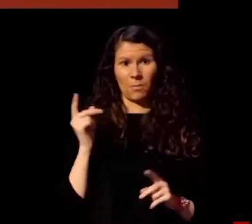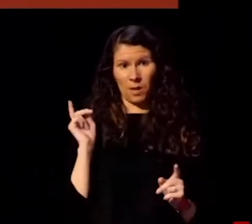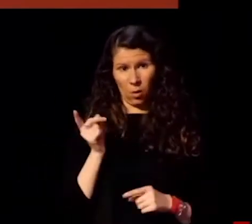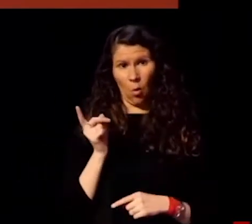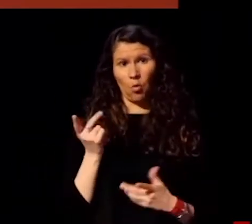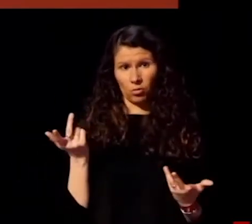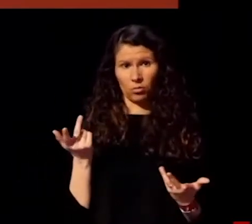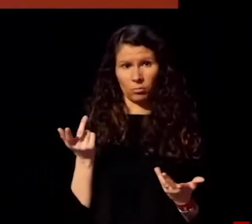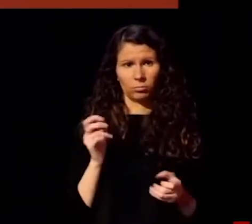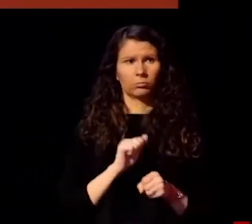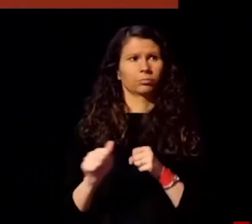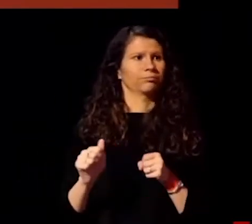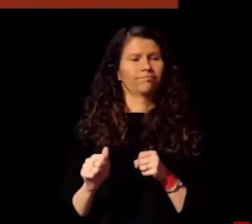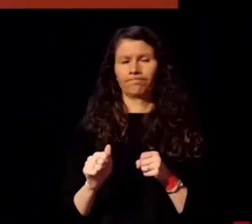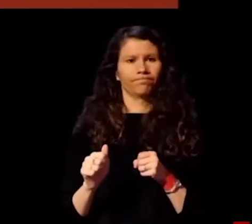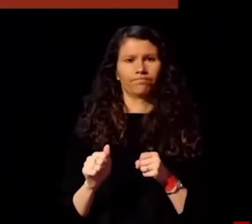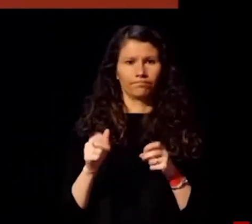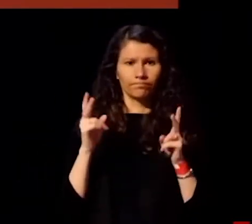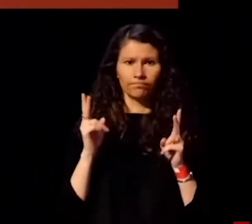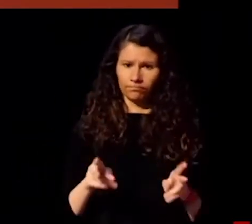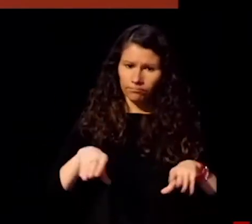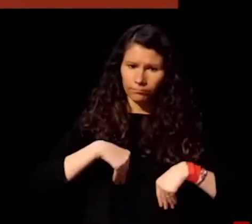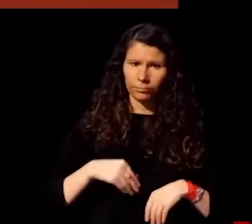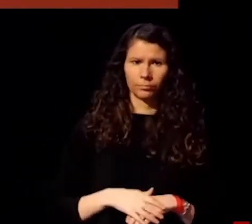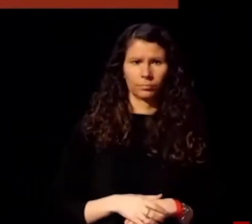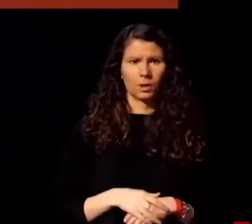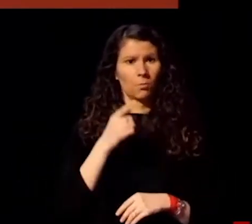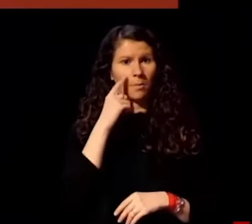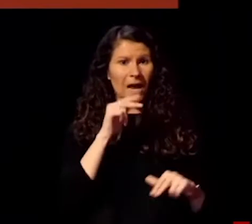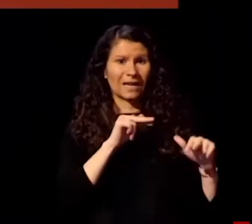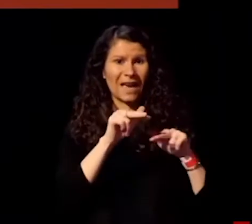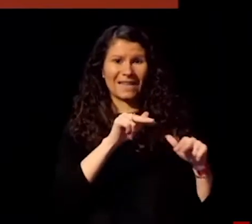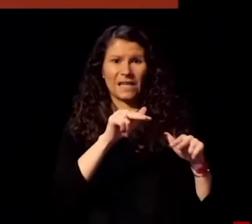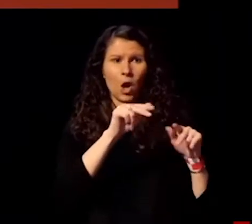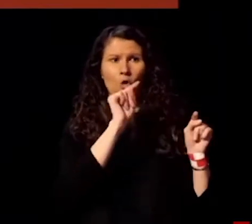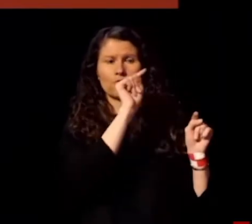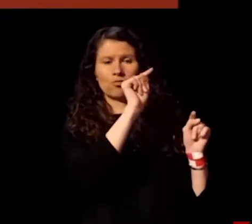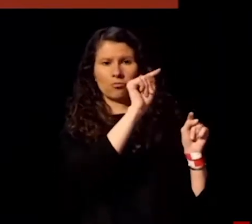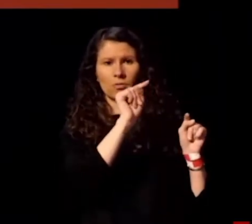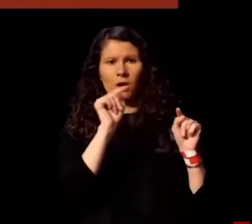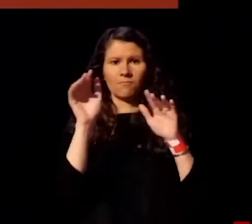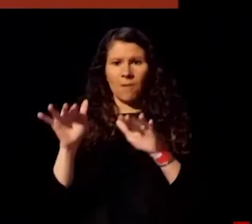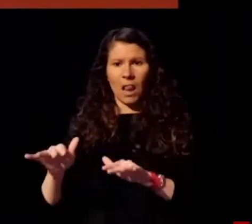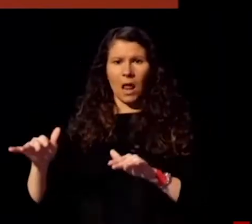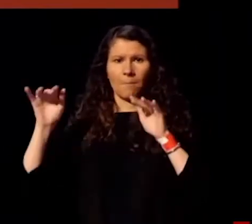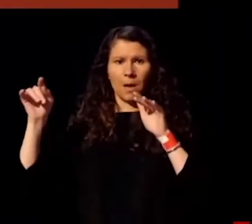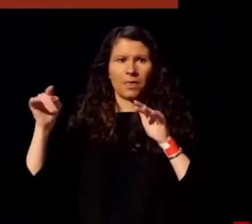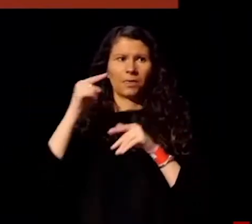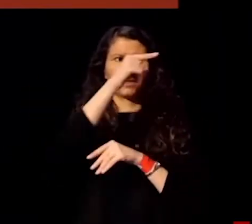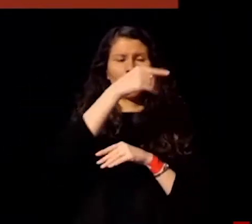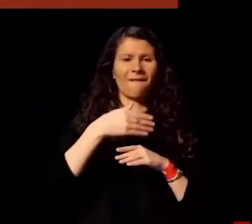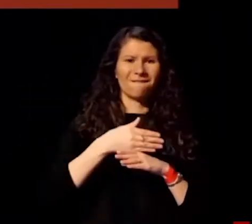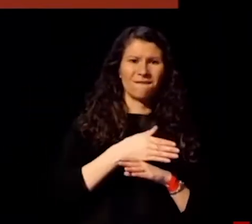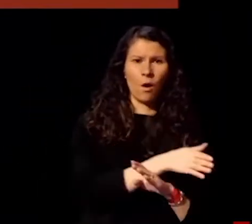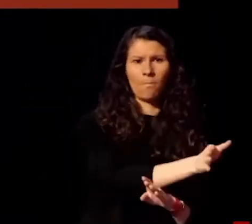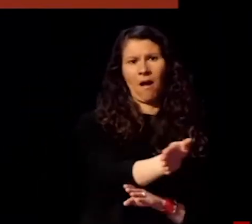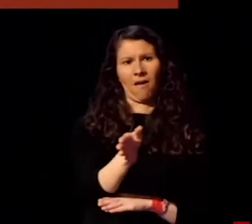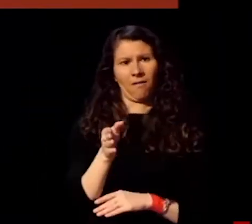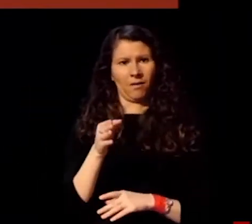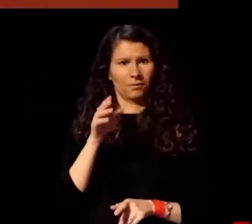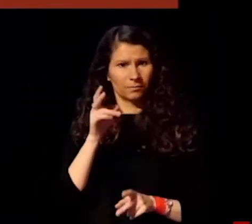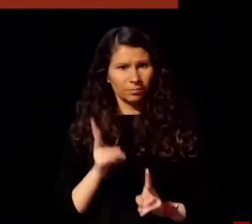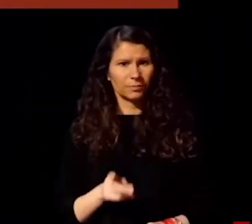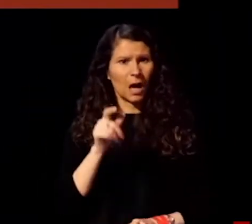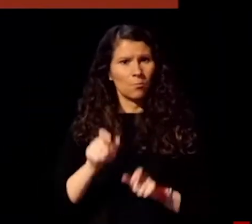derzeit beschränken regierungskreise an gewählten parlamenten vorbei verbriefte bürgerrechte einer